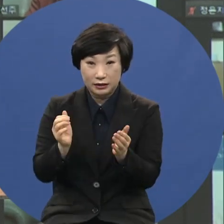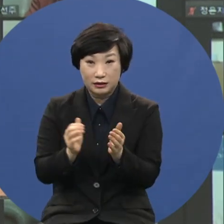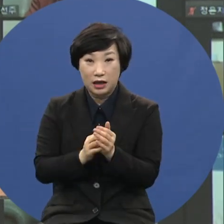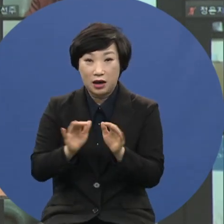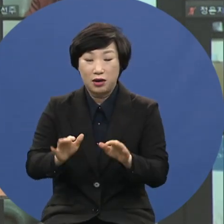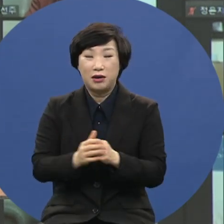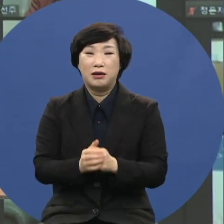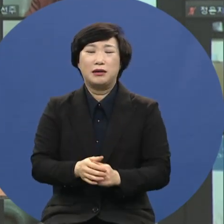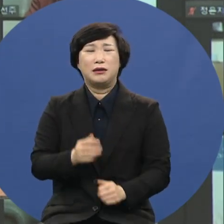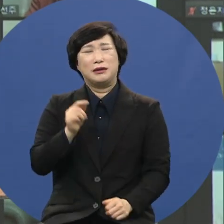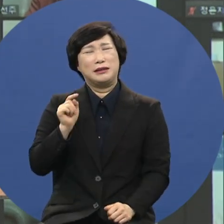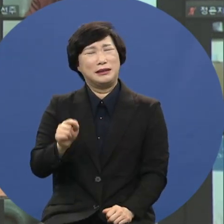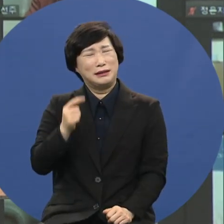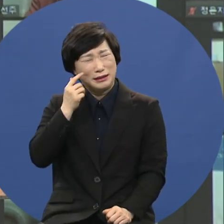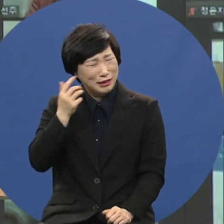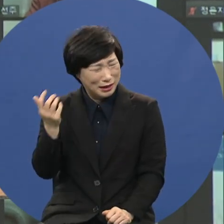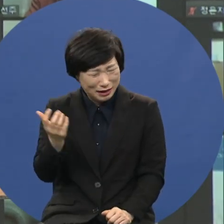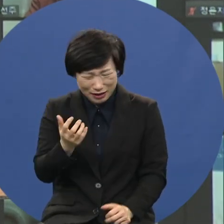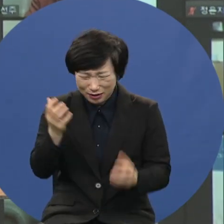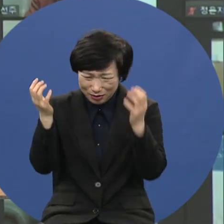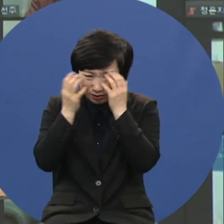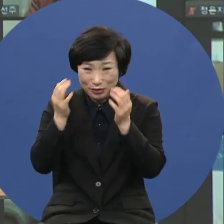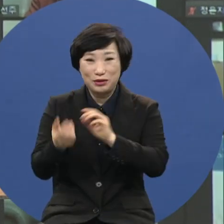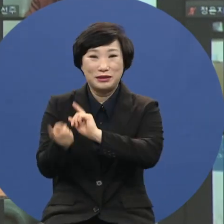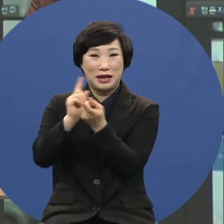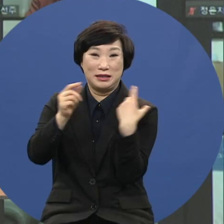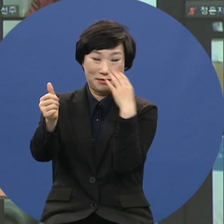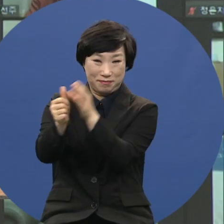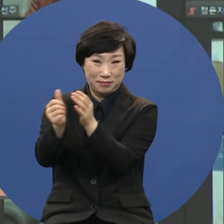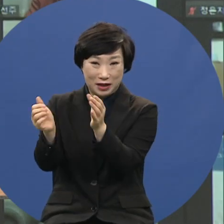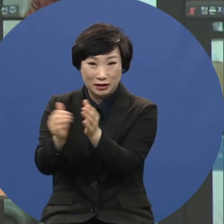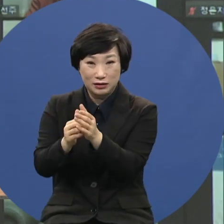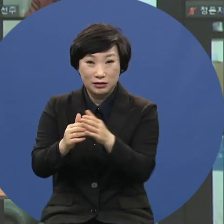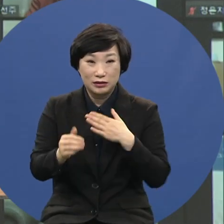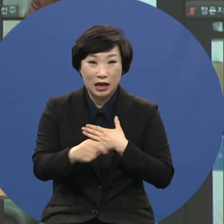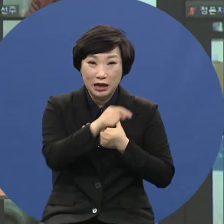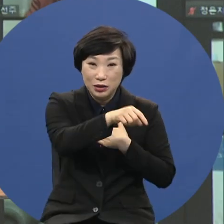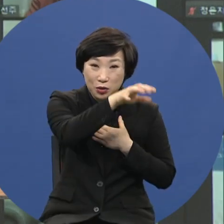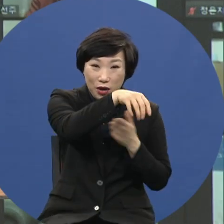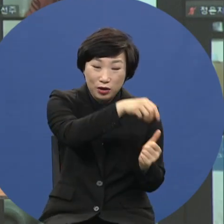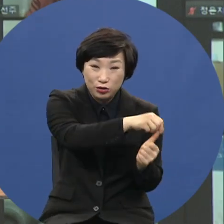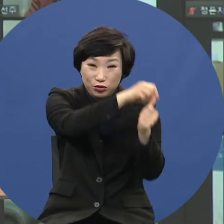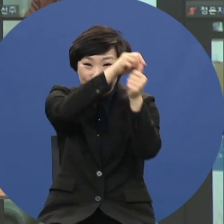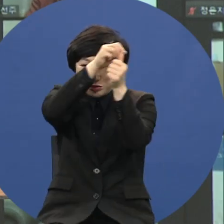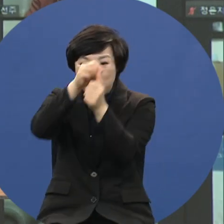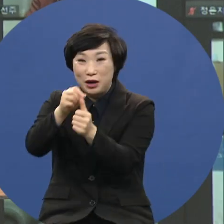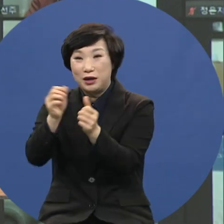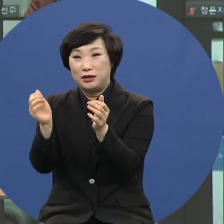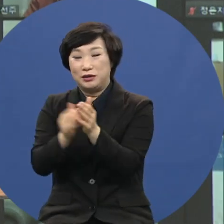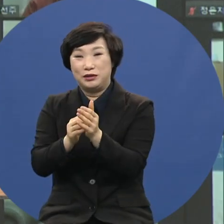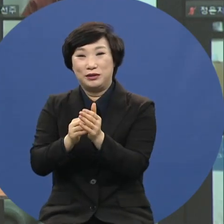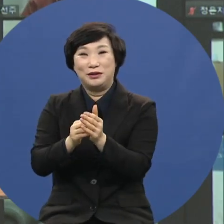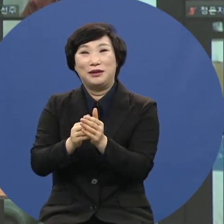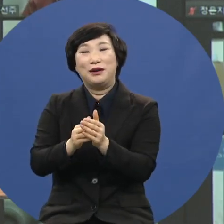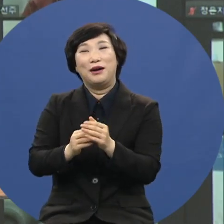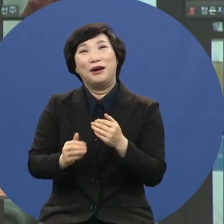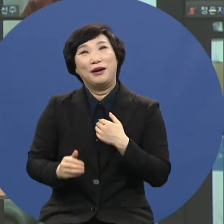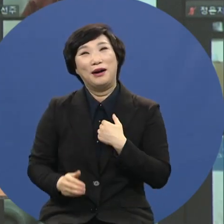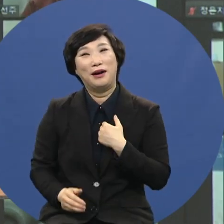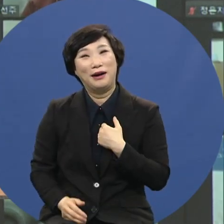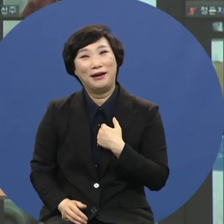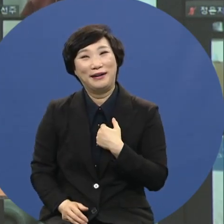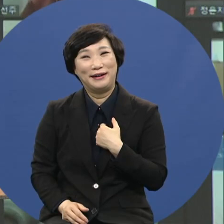이 잔인한 고통을 당하게 하시고 나를 구원하시고